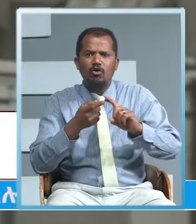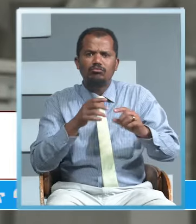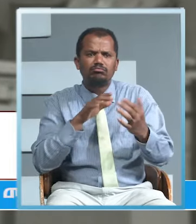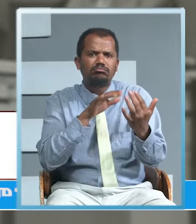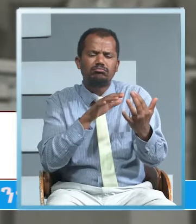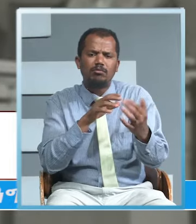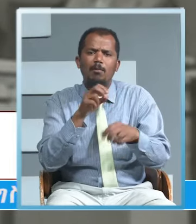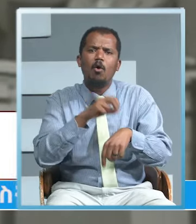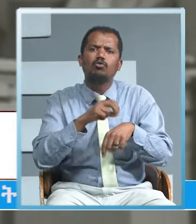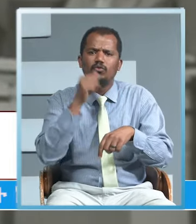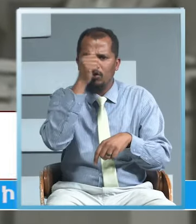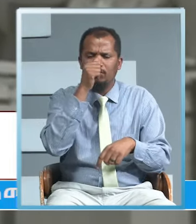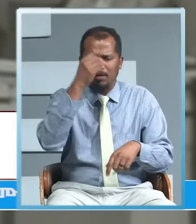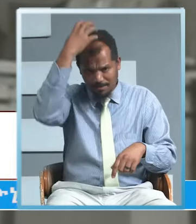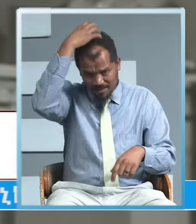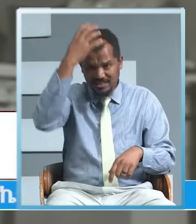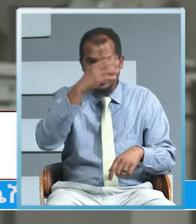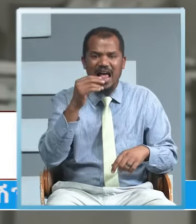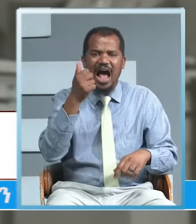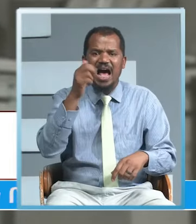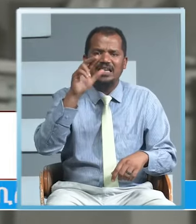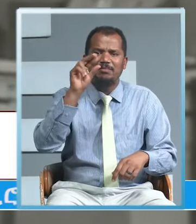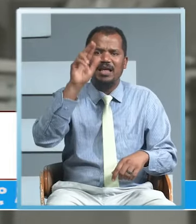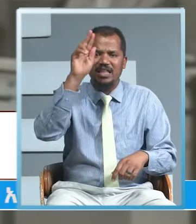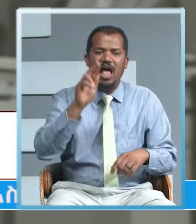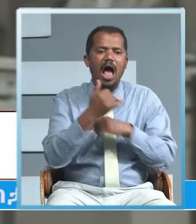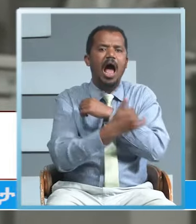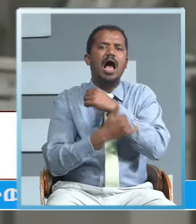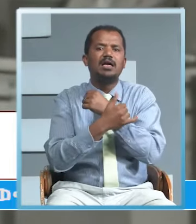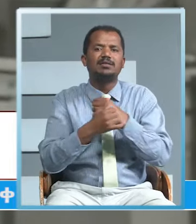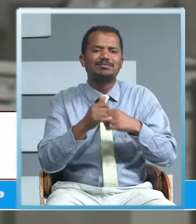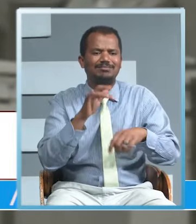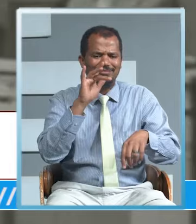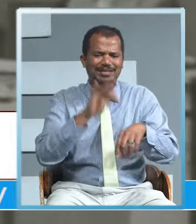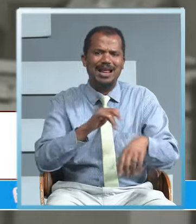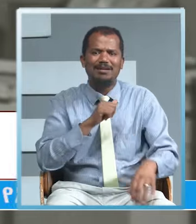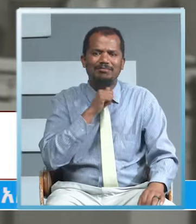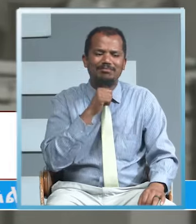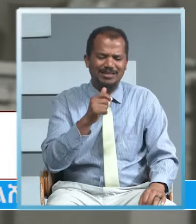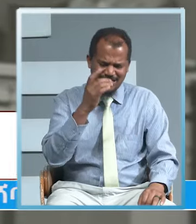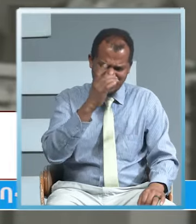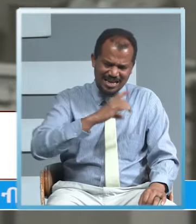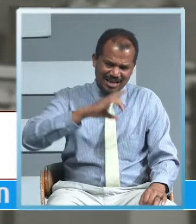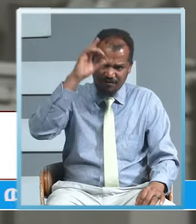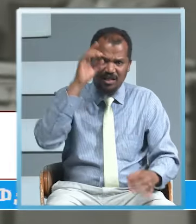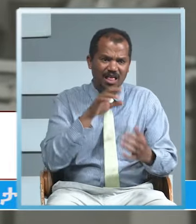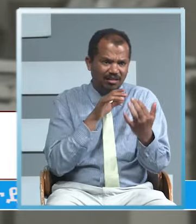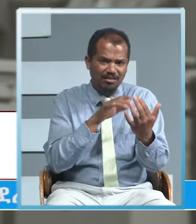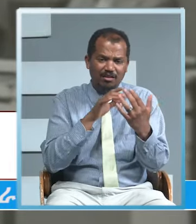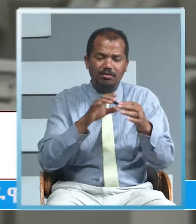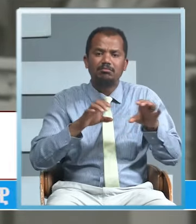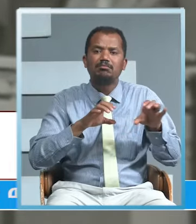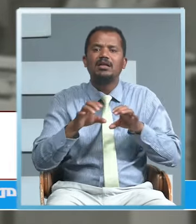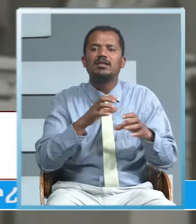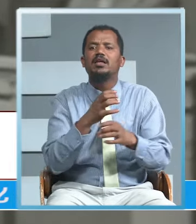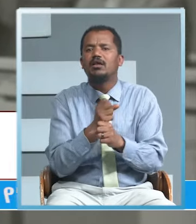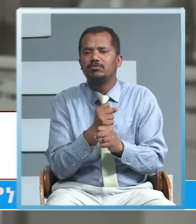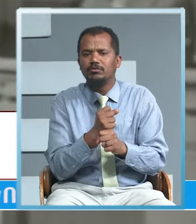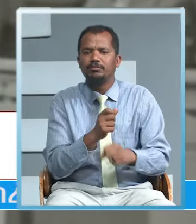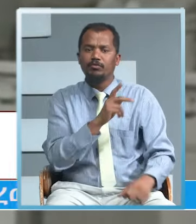በኋላ በወቅቱ የኢትዮጵያ መንግስትና አርበኞች ሀገርን ላለማስደፈር ከፍተኛ ተጋድሎ ማድረግ